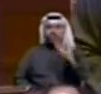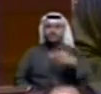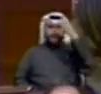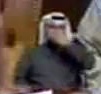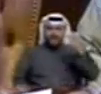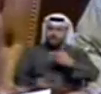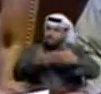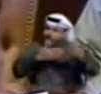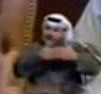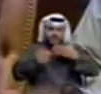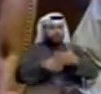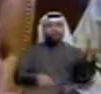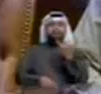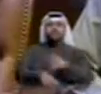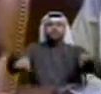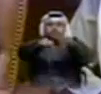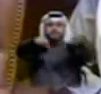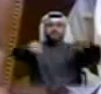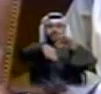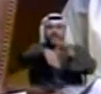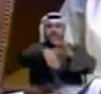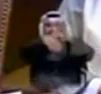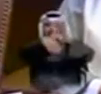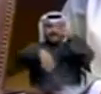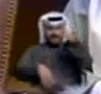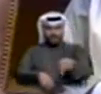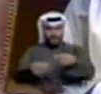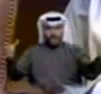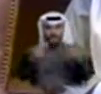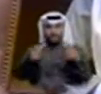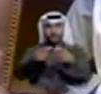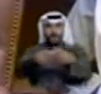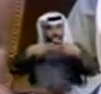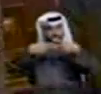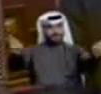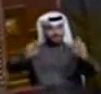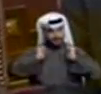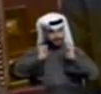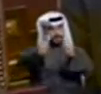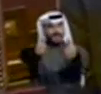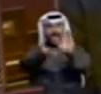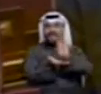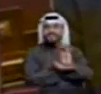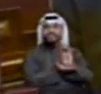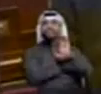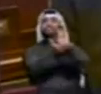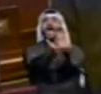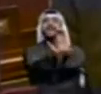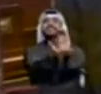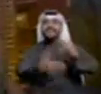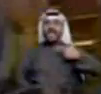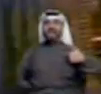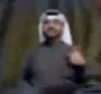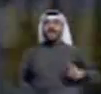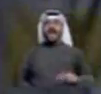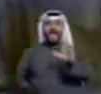عبد الرحمن الصميط للتنمية الأفريقية في اجتماعها الأول اليوم إطلاق الرسمي للجائزة، التي جاءت بمبادرة